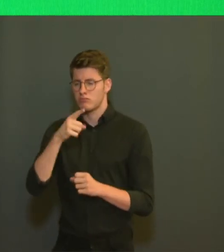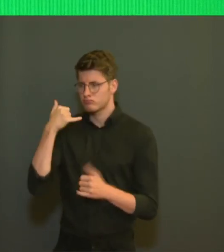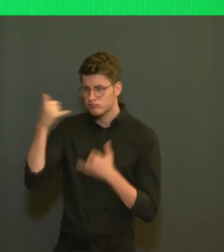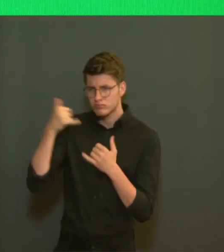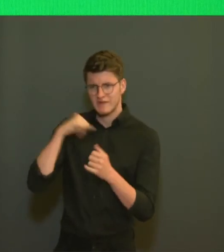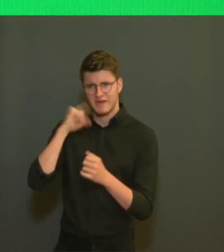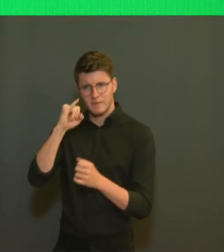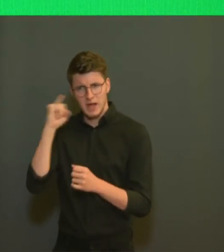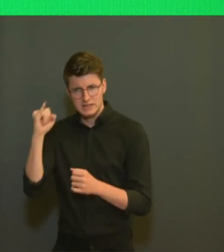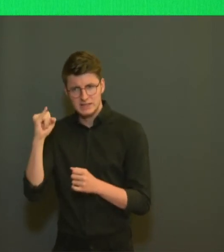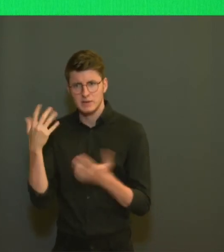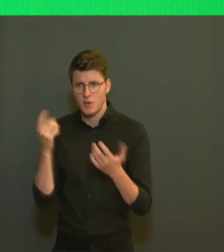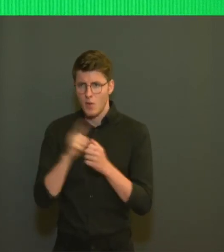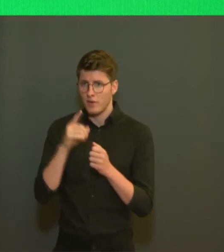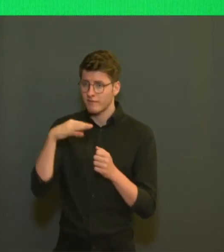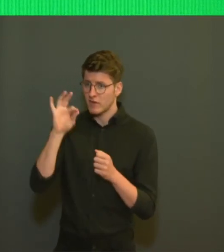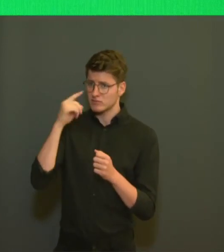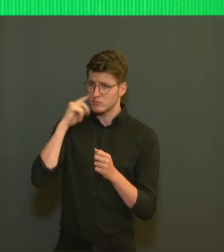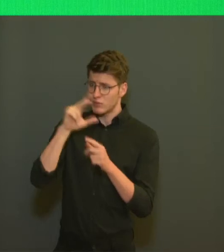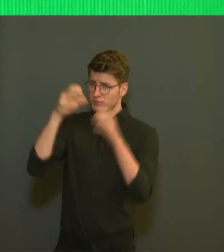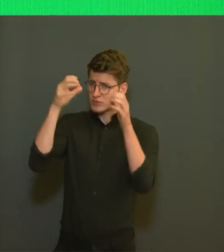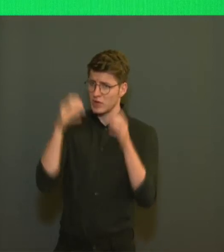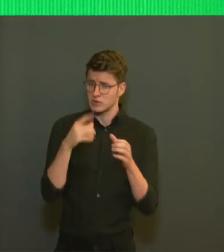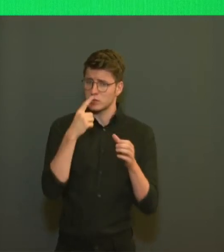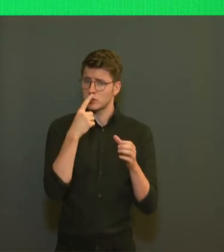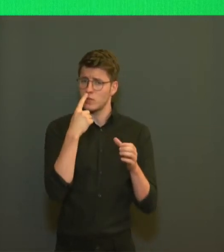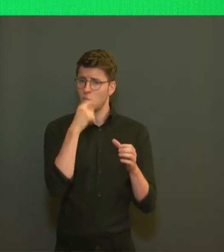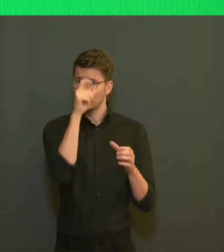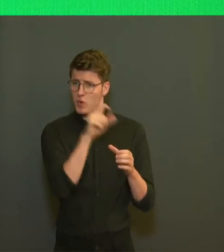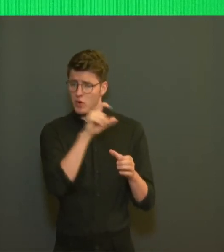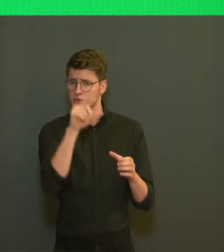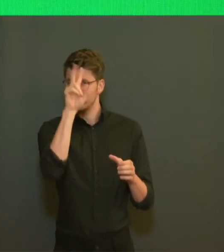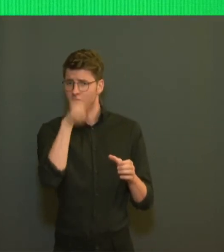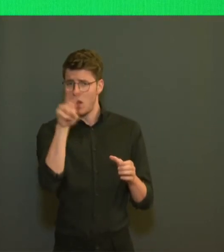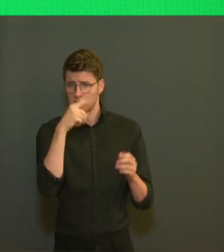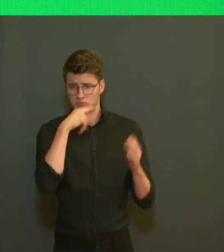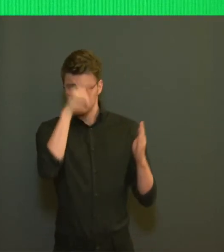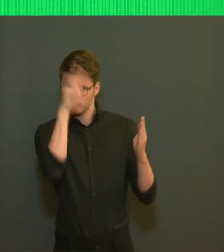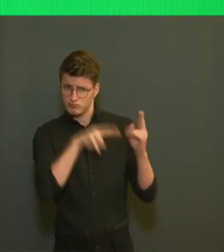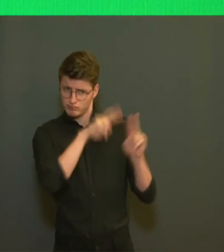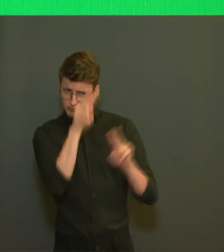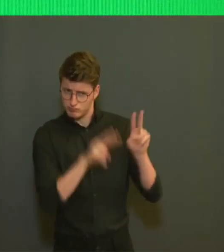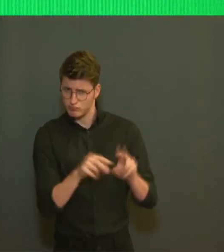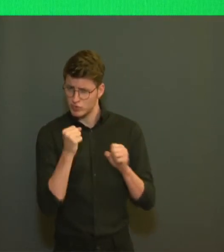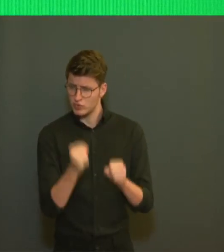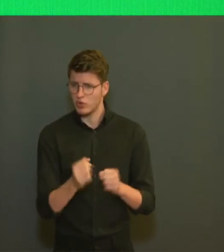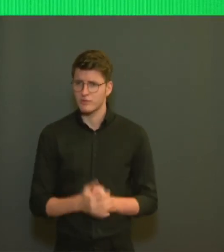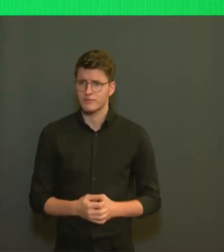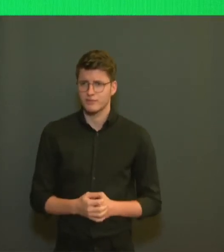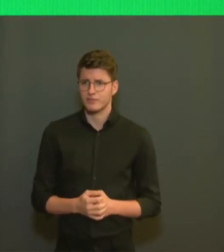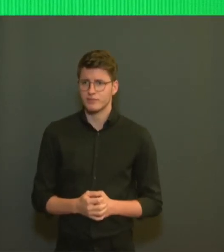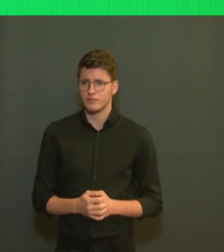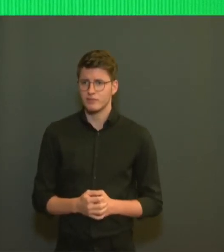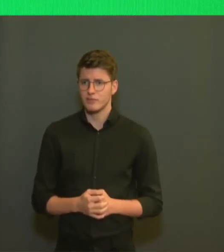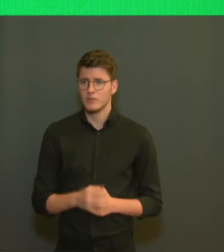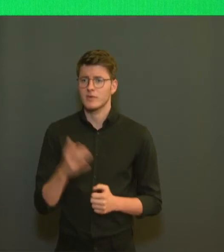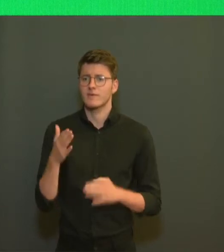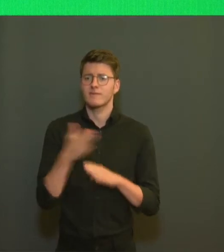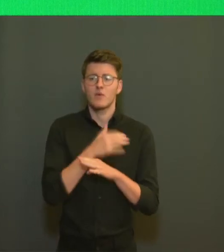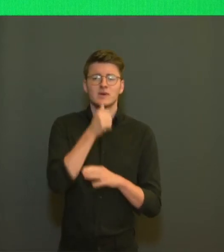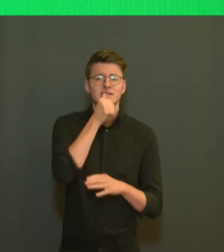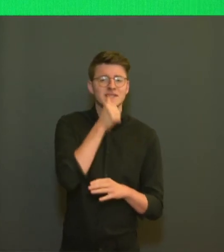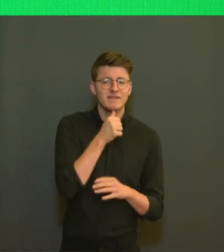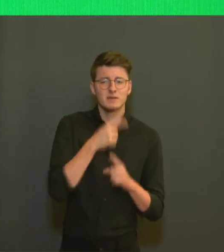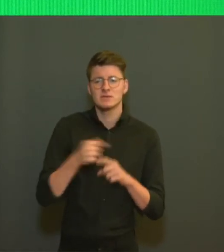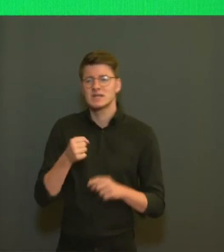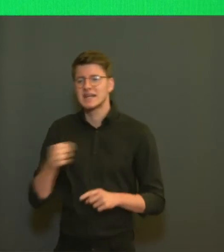op de website van het Rode Kruis Vlaanderen. Zoals aangehaald door Steven van Gucht en Yves van Latem stellen we